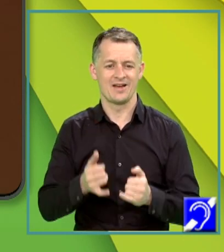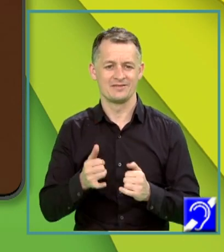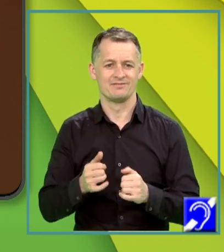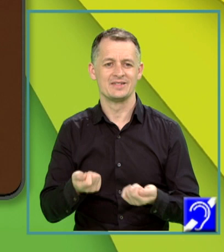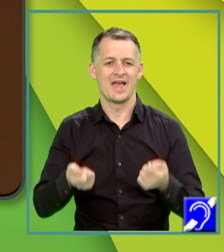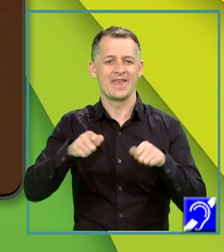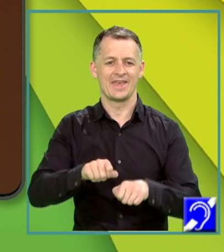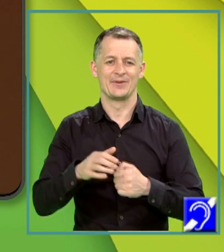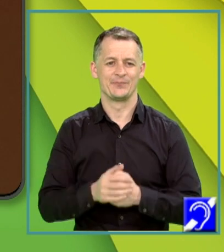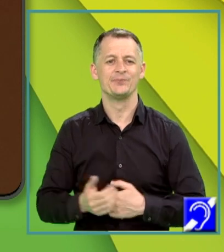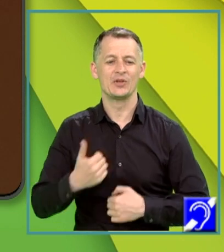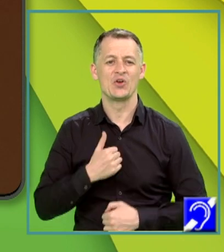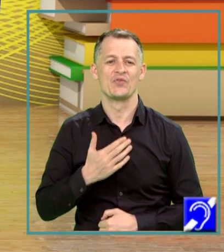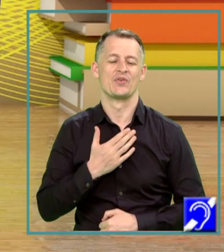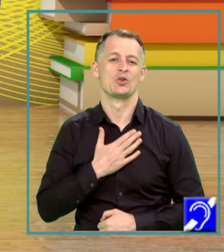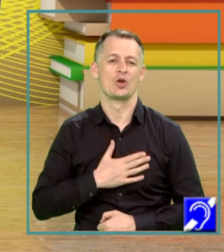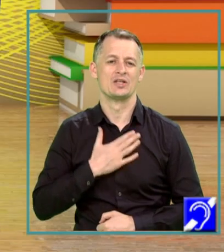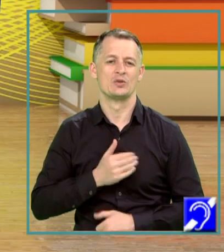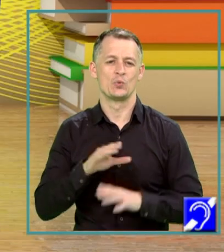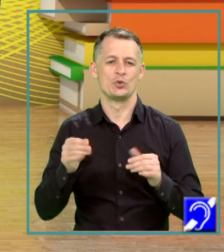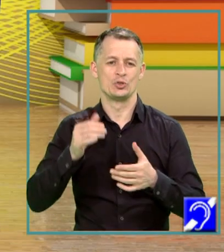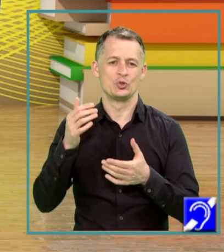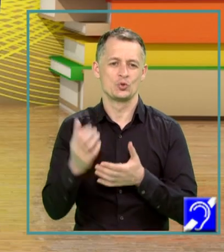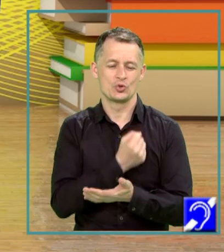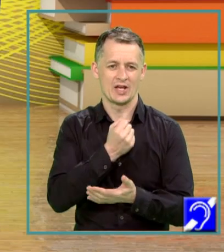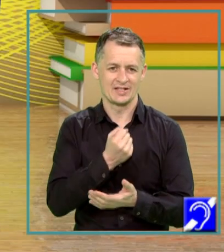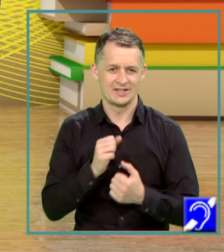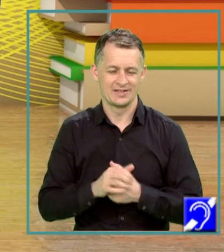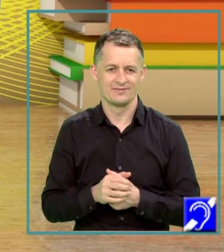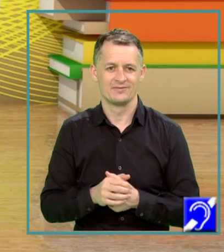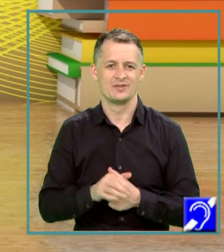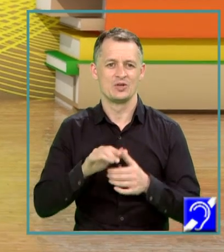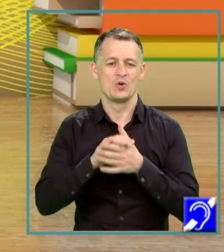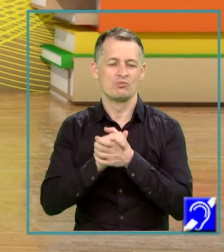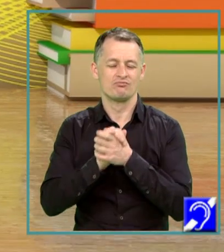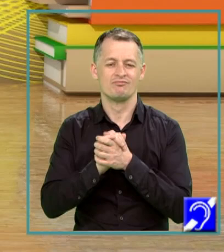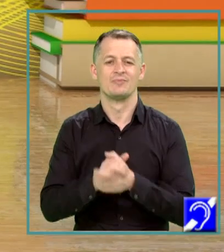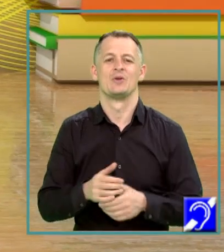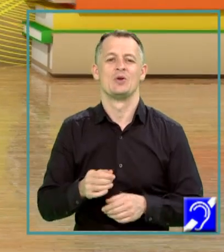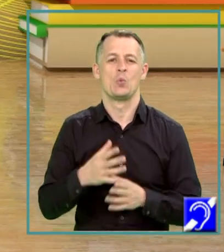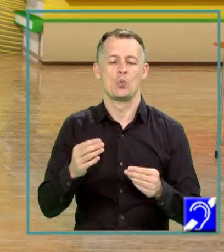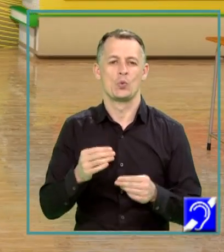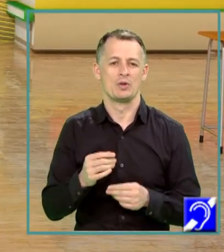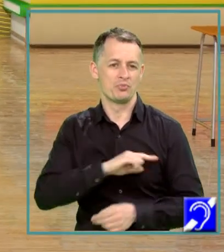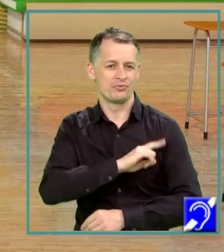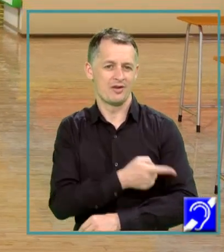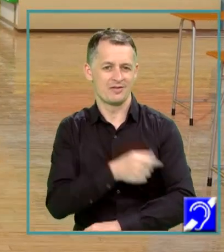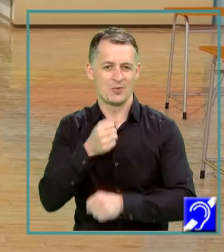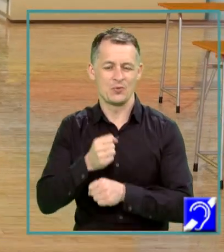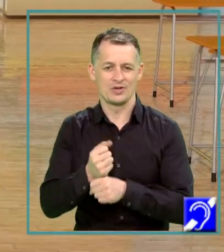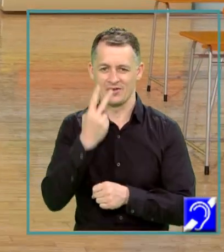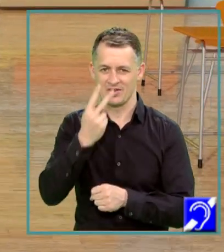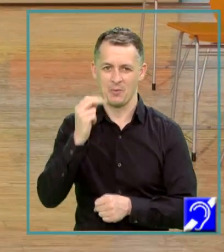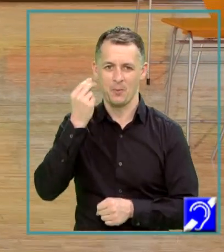încheiat Eu vă doresc mult succes multă inspirație putere de muncă și să ne